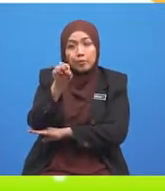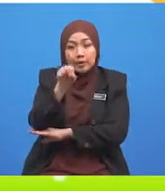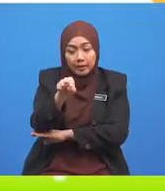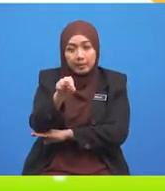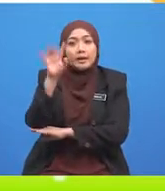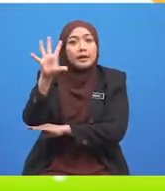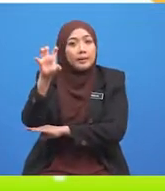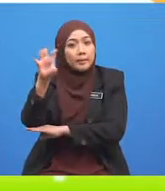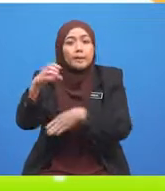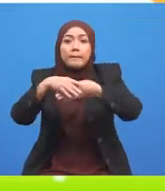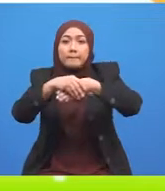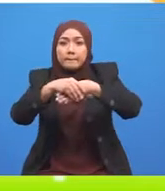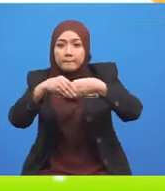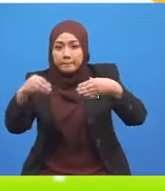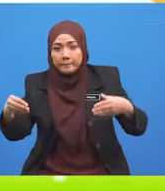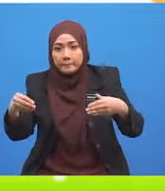RM32.50.